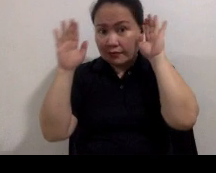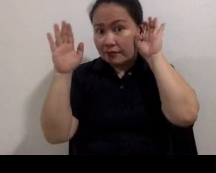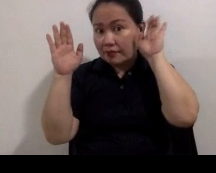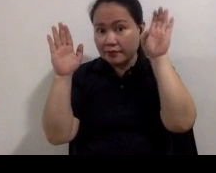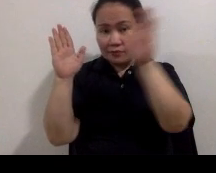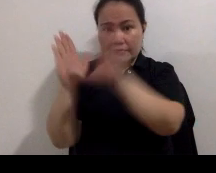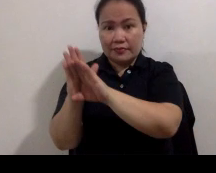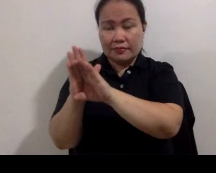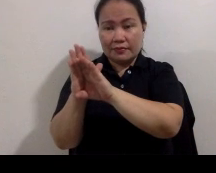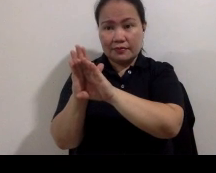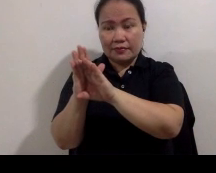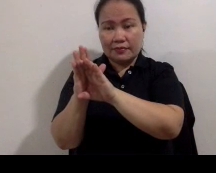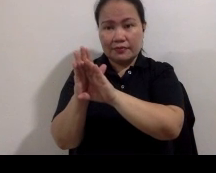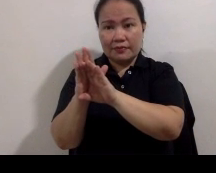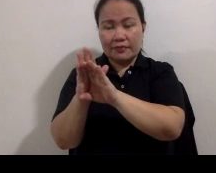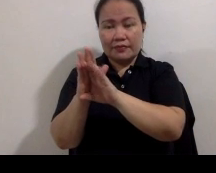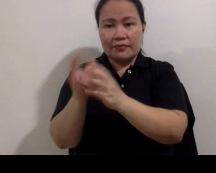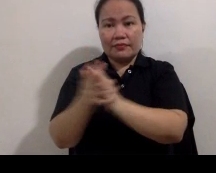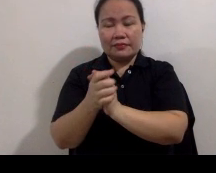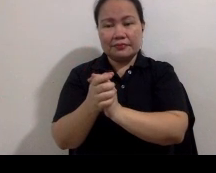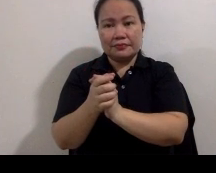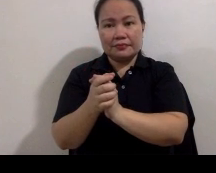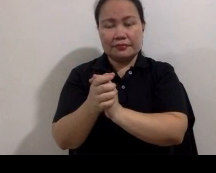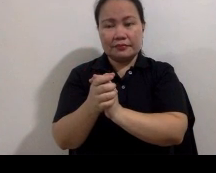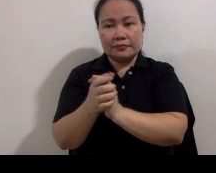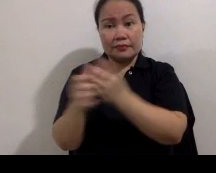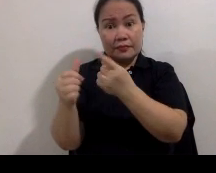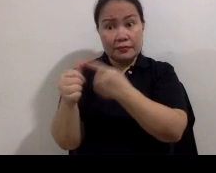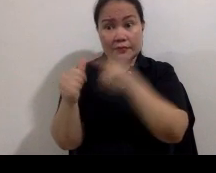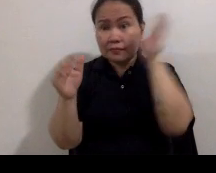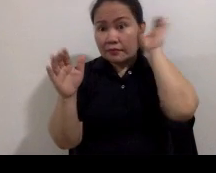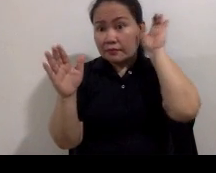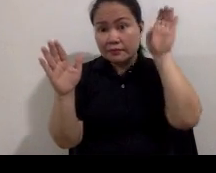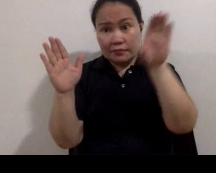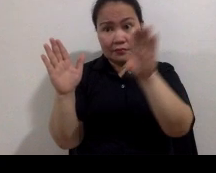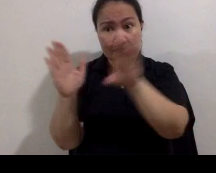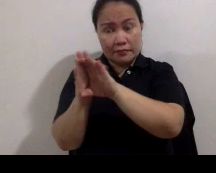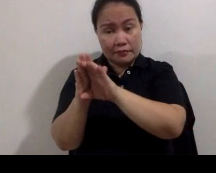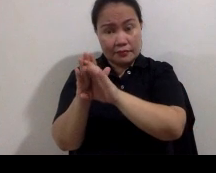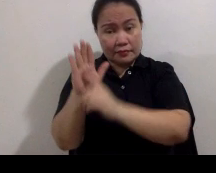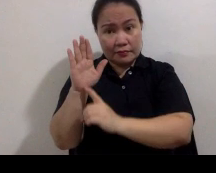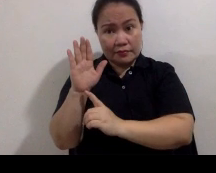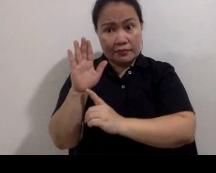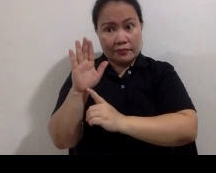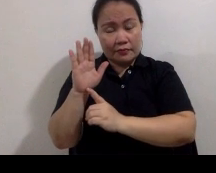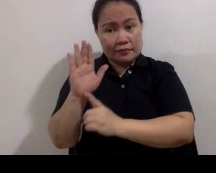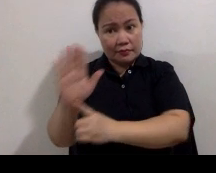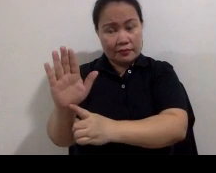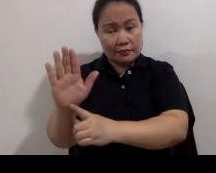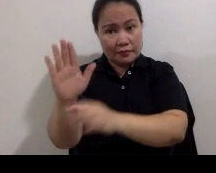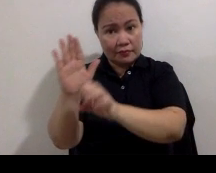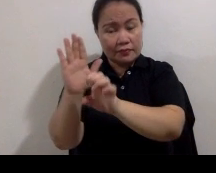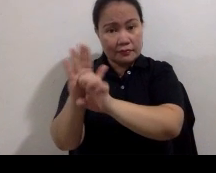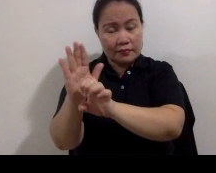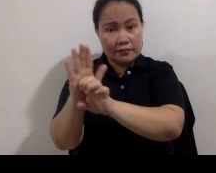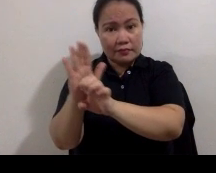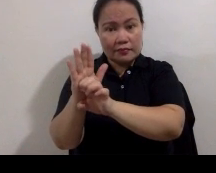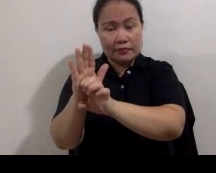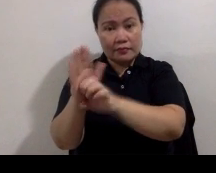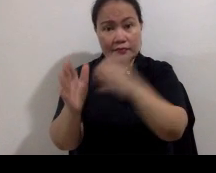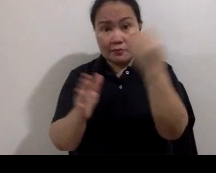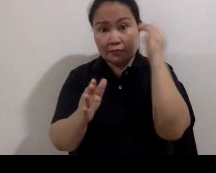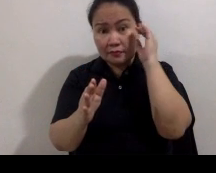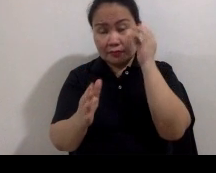iyong atensyon sa mga larawan na i-display dito sa screen. Ang unang larawang ipapakita natin ay halimbawa ng